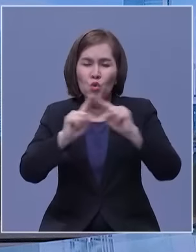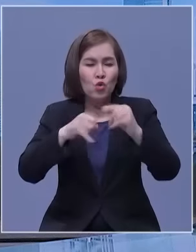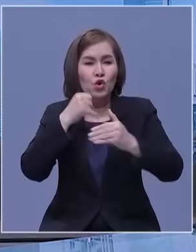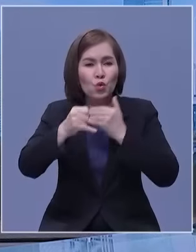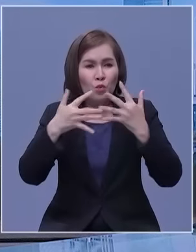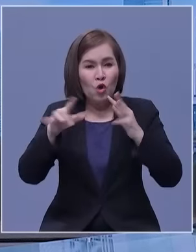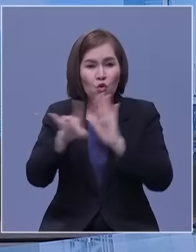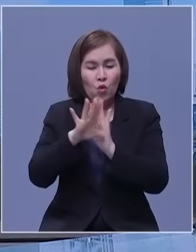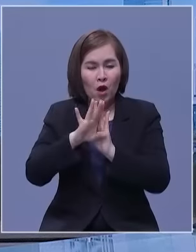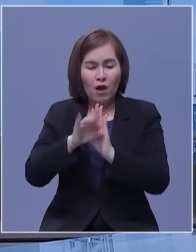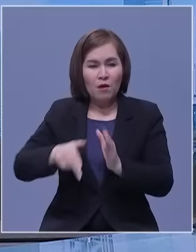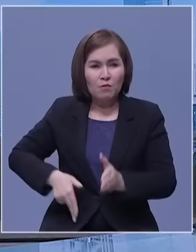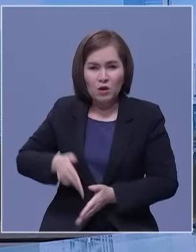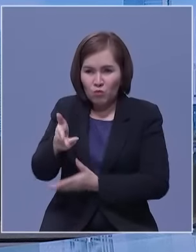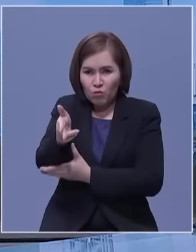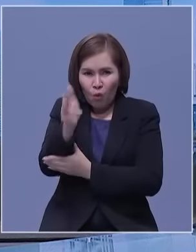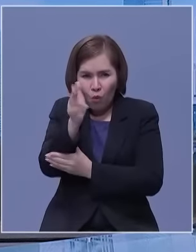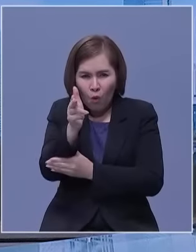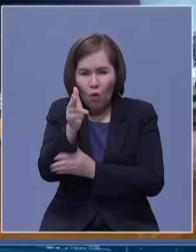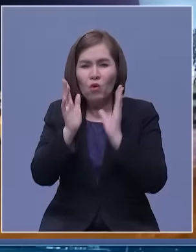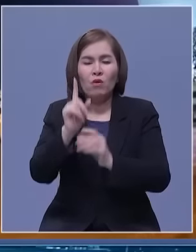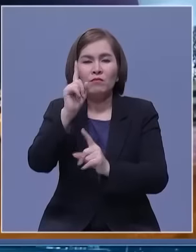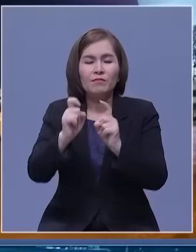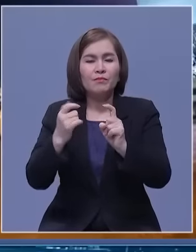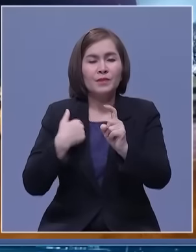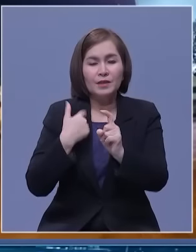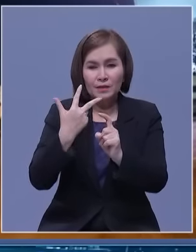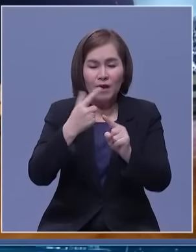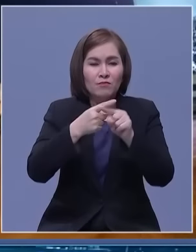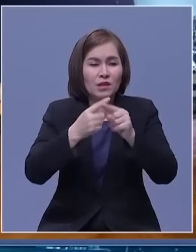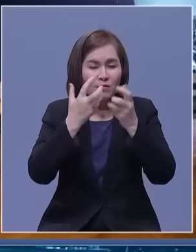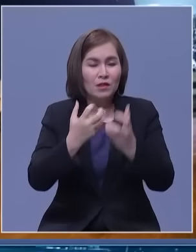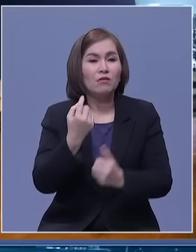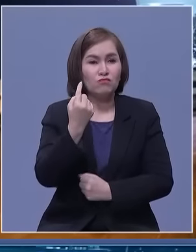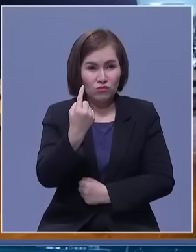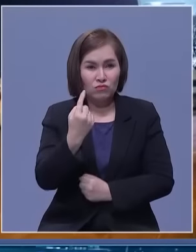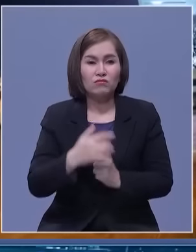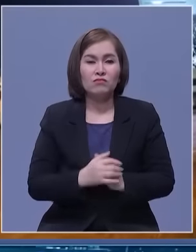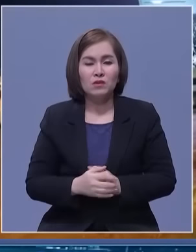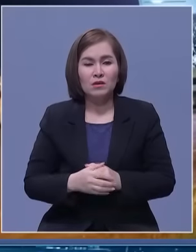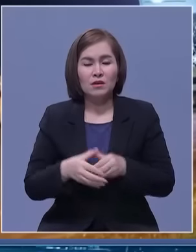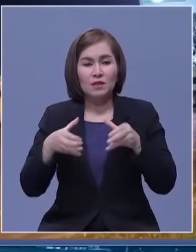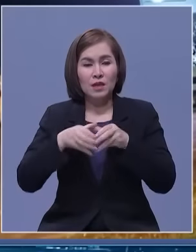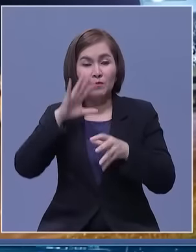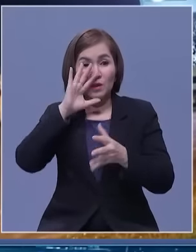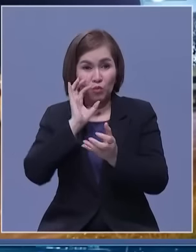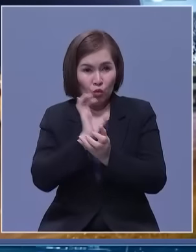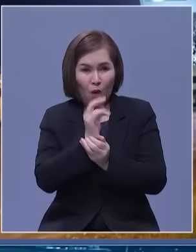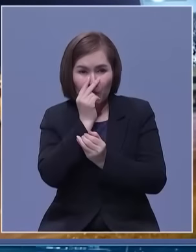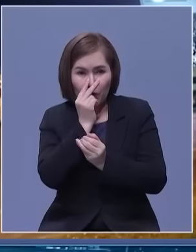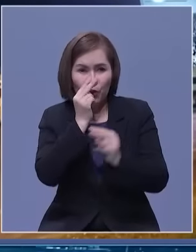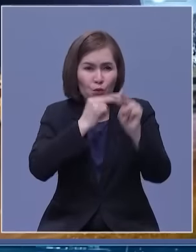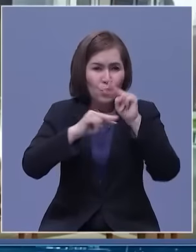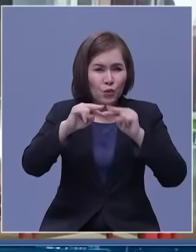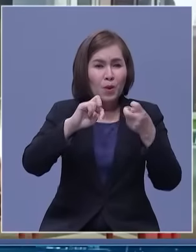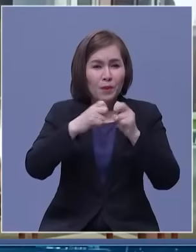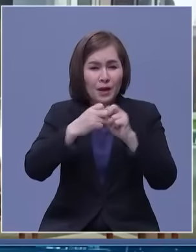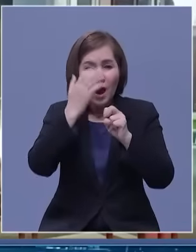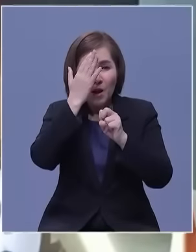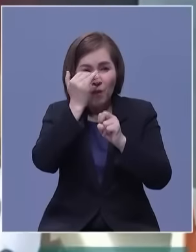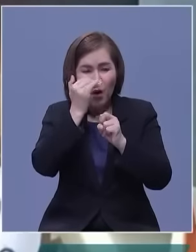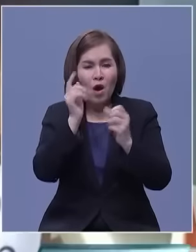ยิงเลยกนี้เนี่ยมีคนตายถึง 3ศพนะครับบาดเจ็บสาหัสอีก 1นะครับท่านผู้ชมครับเจ้าหน้าที่ตำรวจไปตรวจสอบเหตุมีผู้ถูกยิงได้